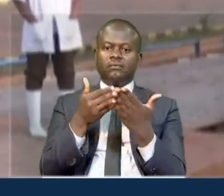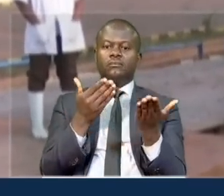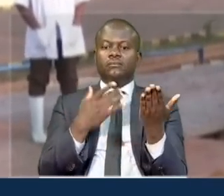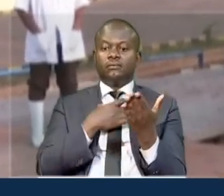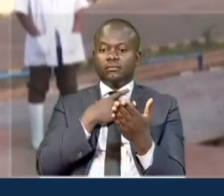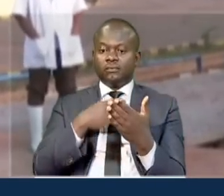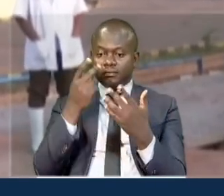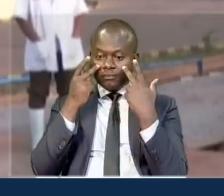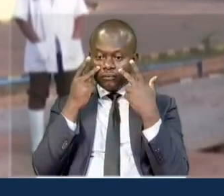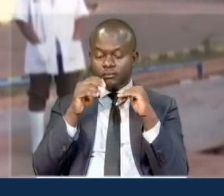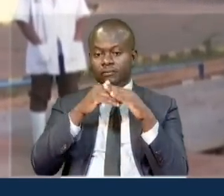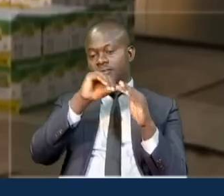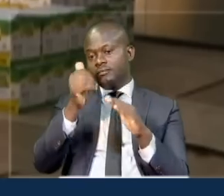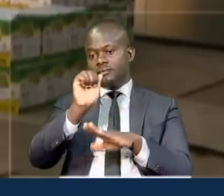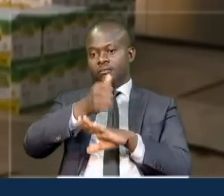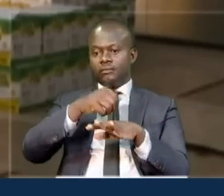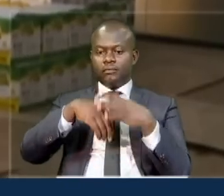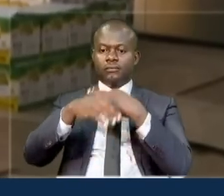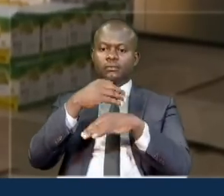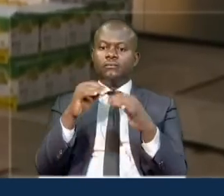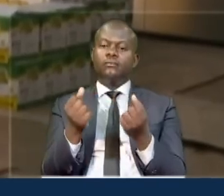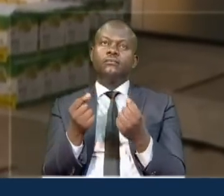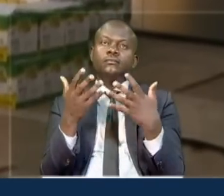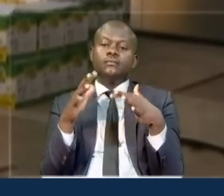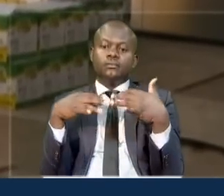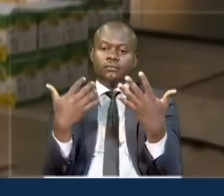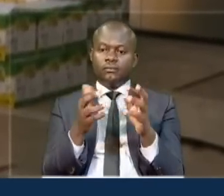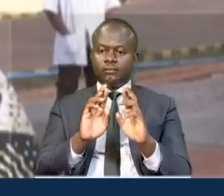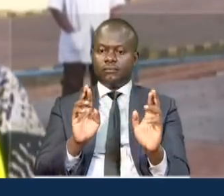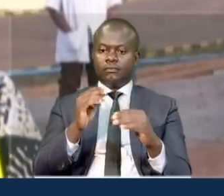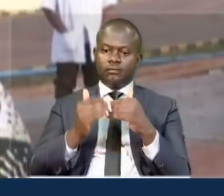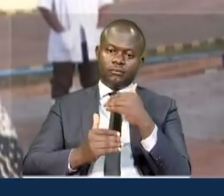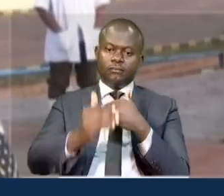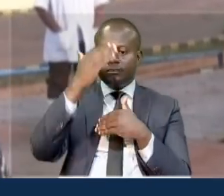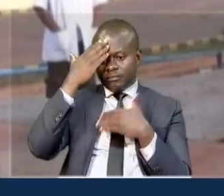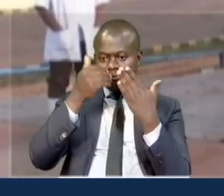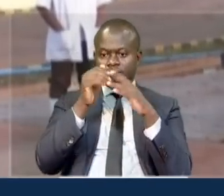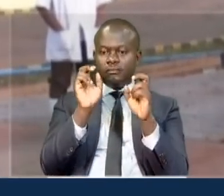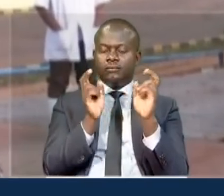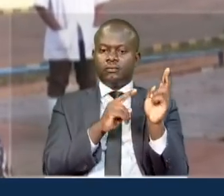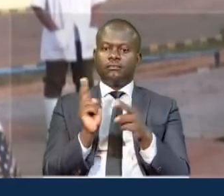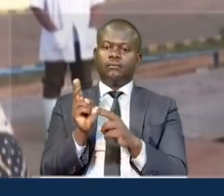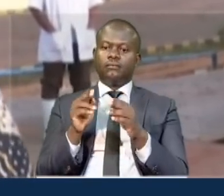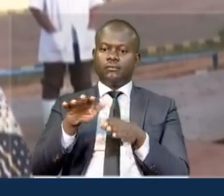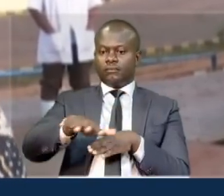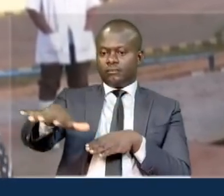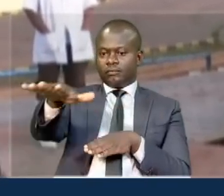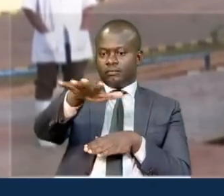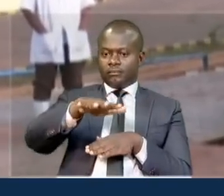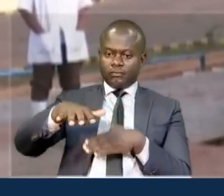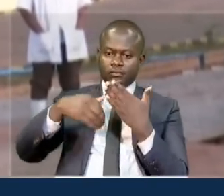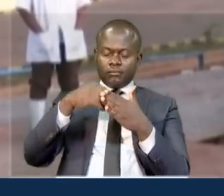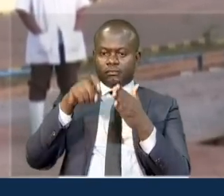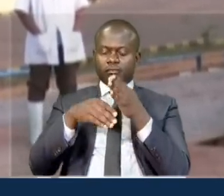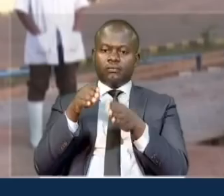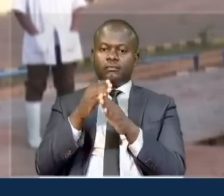n'ukureba se abandi bashatse gushyiramo inganda bo bageze he bitegura nabyo bizakurikiraho kubera ko n'ubundi icyanya cy'inganda kiba kigomba ku kubakwa